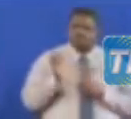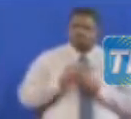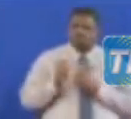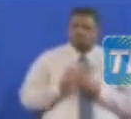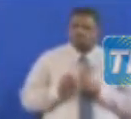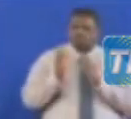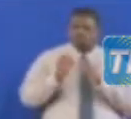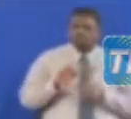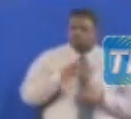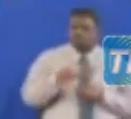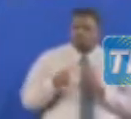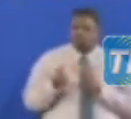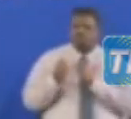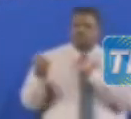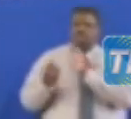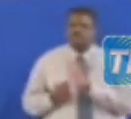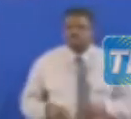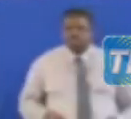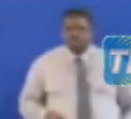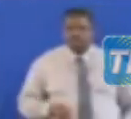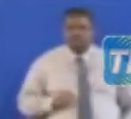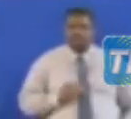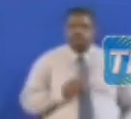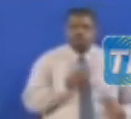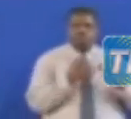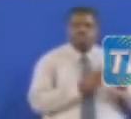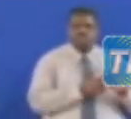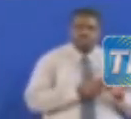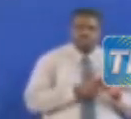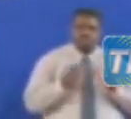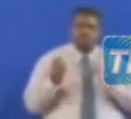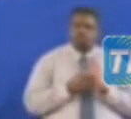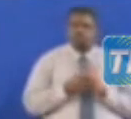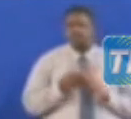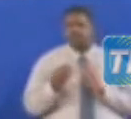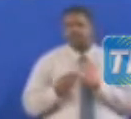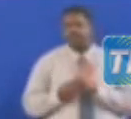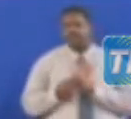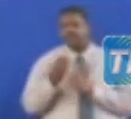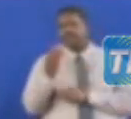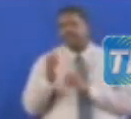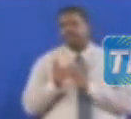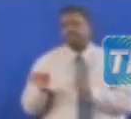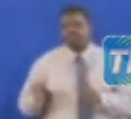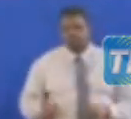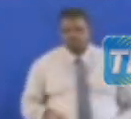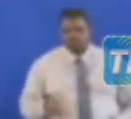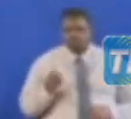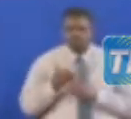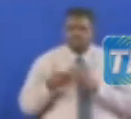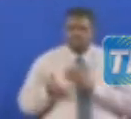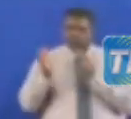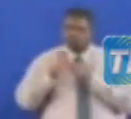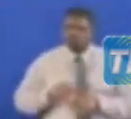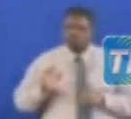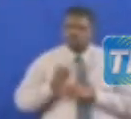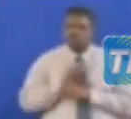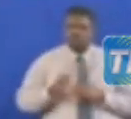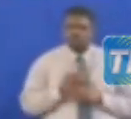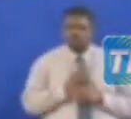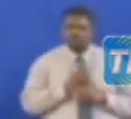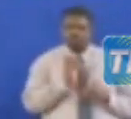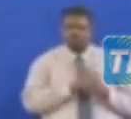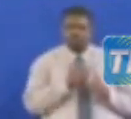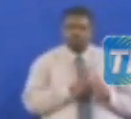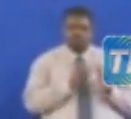mikoa 16, ambapo shilingi bilioni 7.84 zimetengwa. Tutajenga na kukamilisha na kukarabati ofisi za wakuu